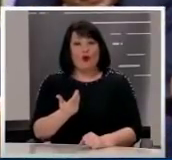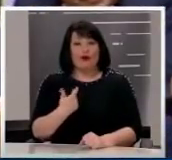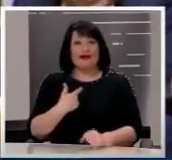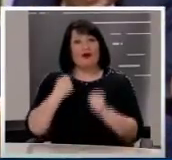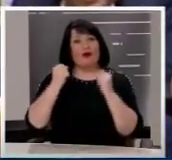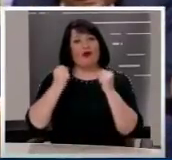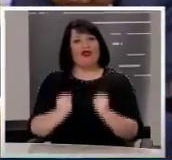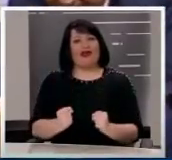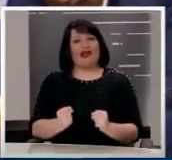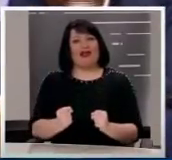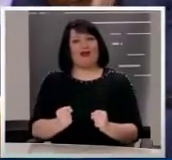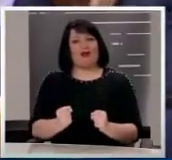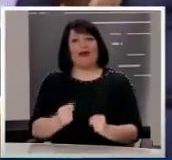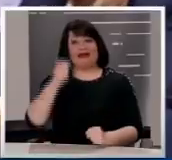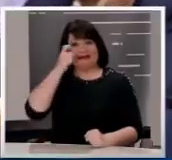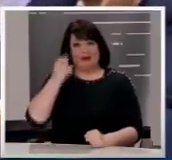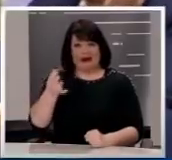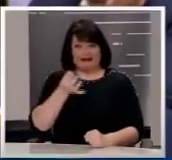Κορυδαλό μετά τις εκλογές.